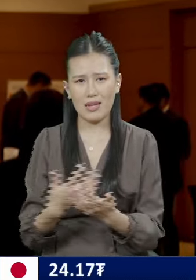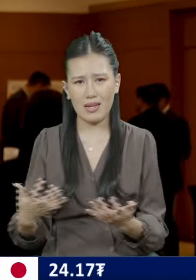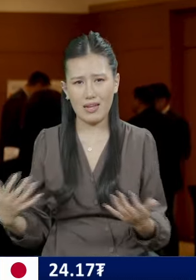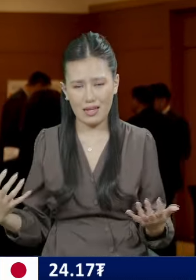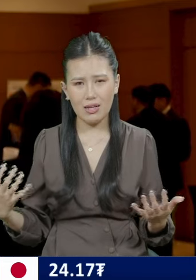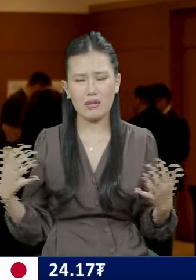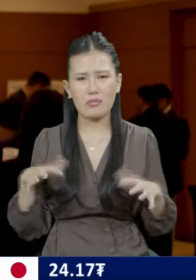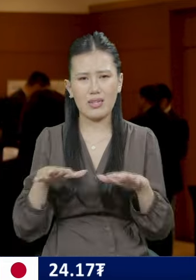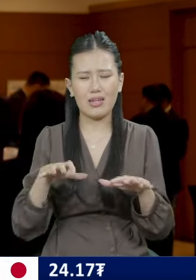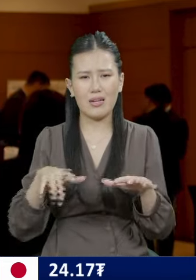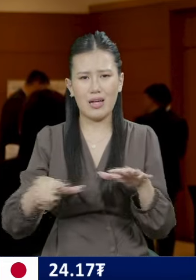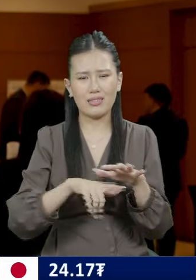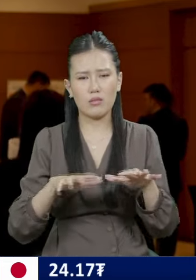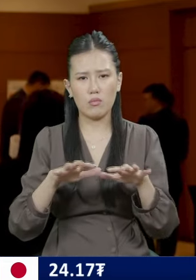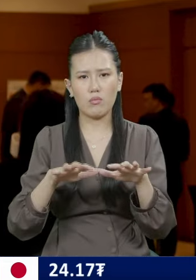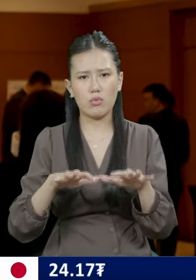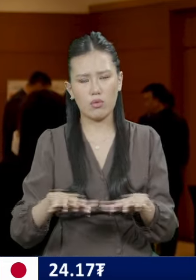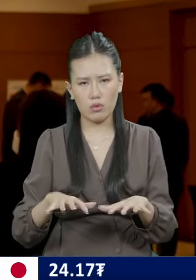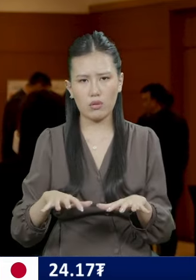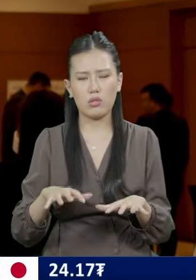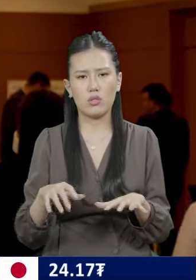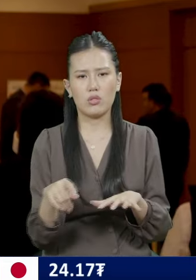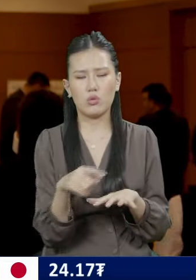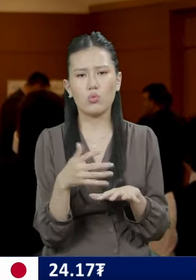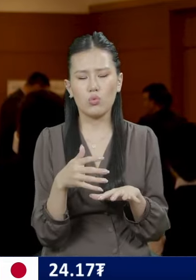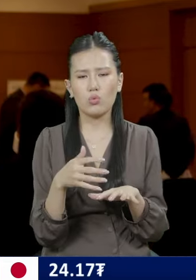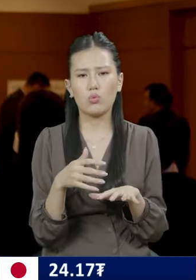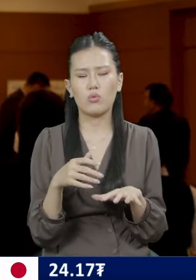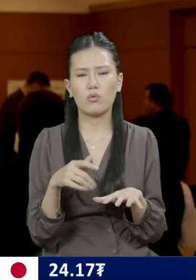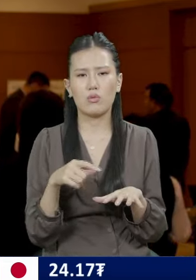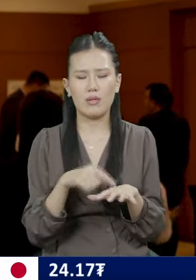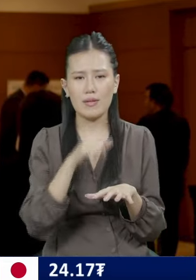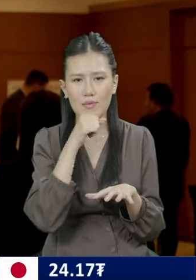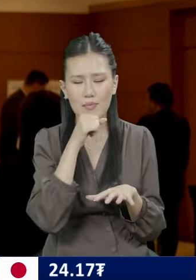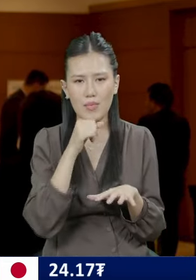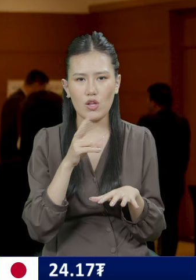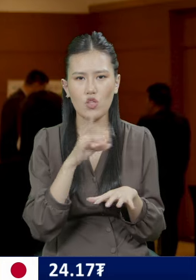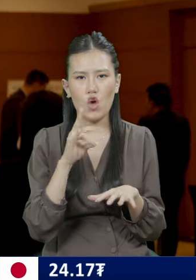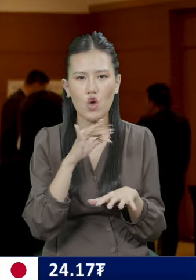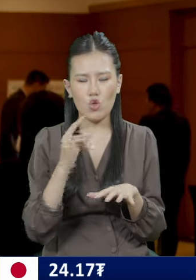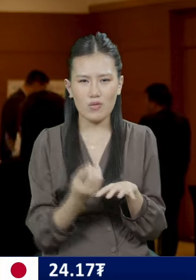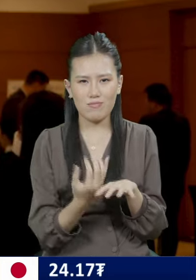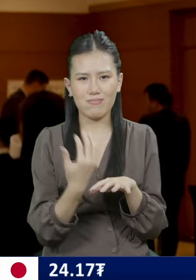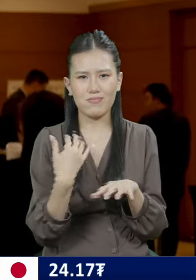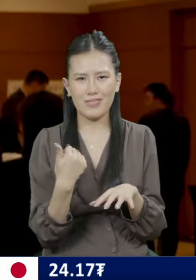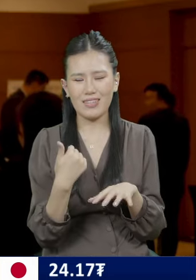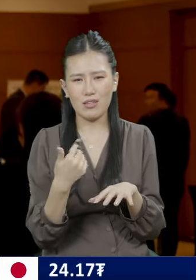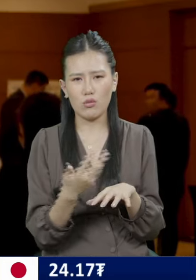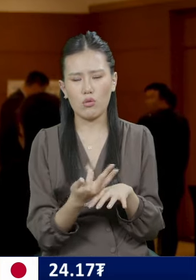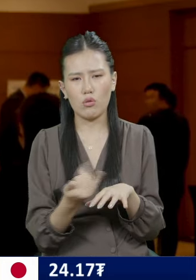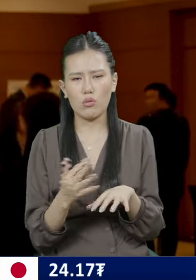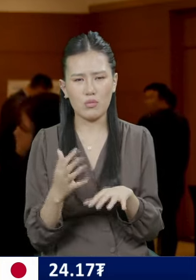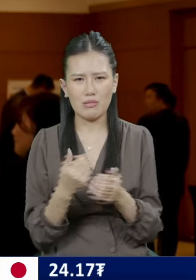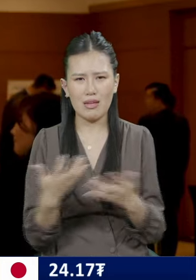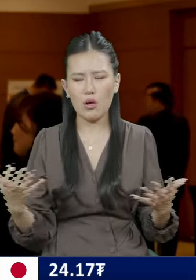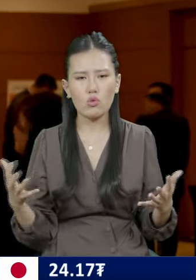бий болгож байна. Үүнээс болоод сүргийн бүтэц залдагдаж ямаанаас гарч байгаа ноолоорын чанар муудаж байна. Тиймээс ямааны тоотолгоог зохистой төвшөнд